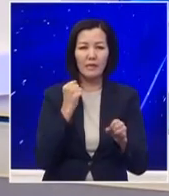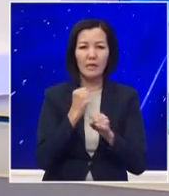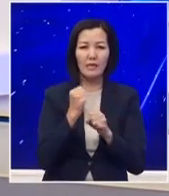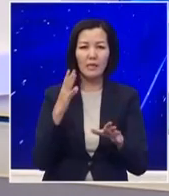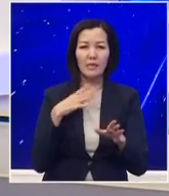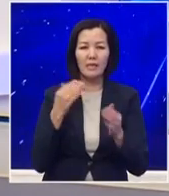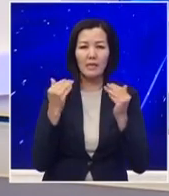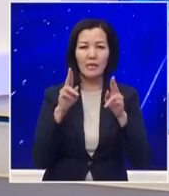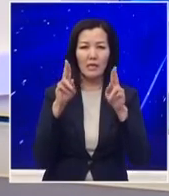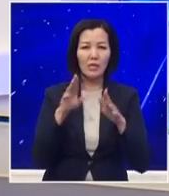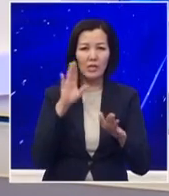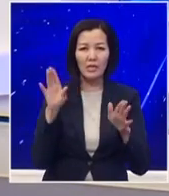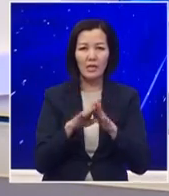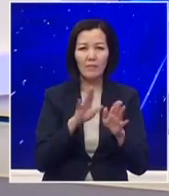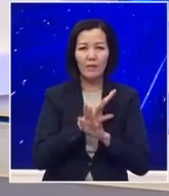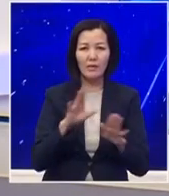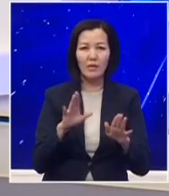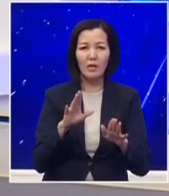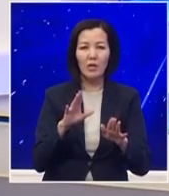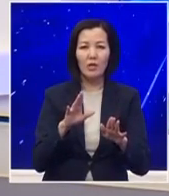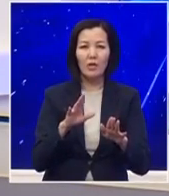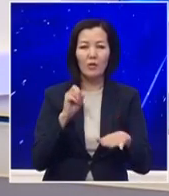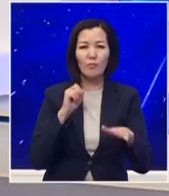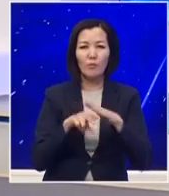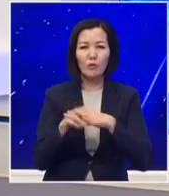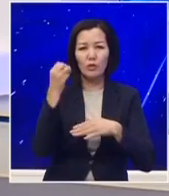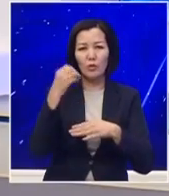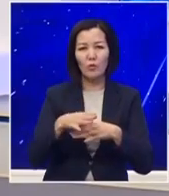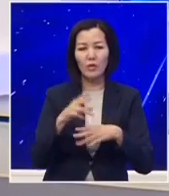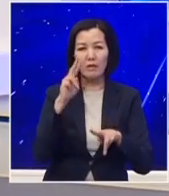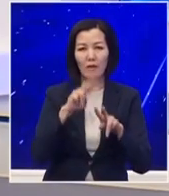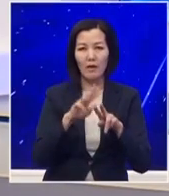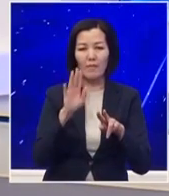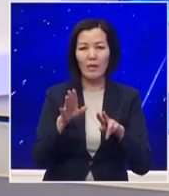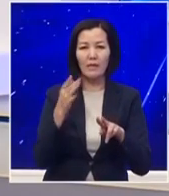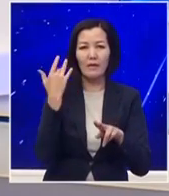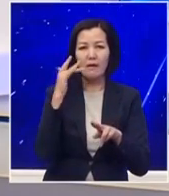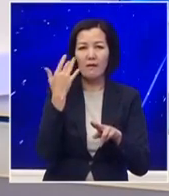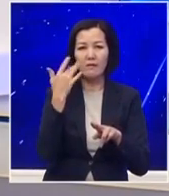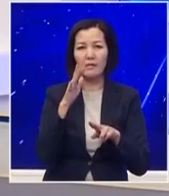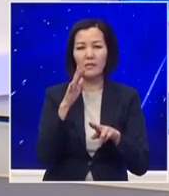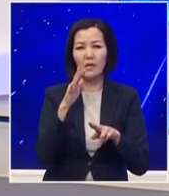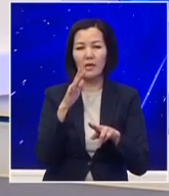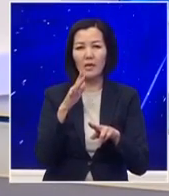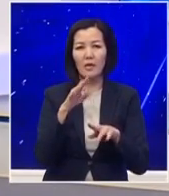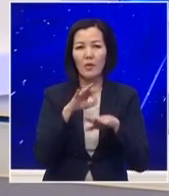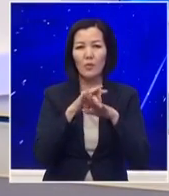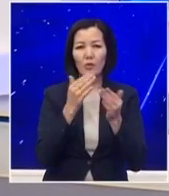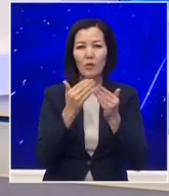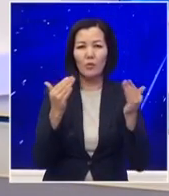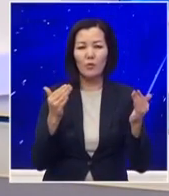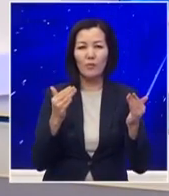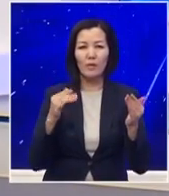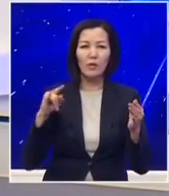қатаңдатылды. Енді ережені елемегендер босқындар орталығына қамалады. Ал ақшта өткен көрмеде